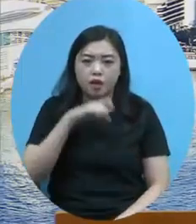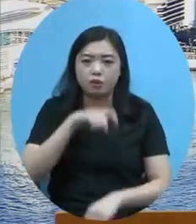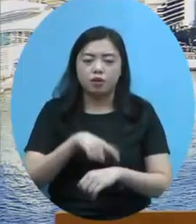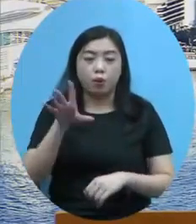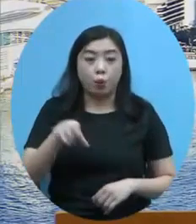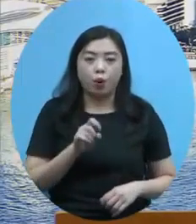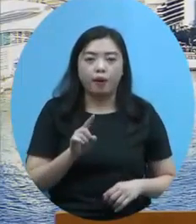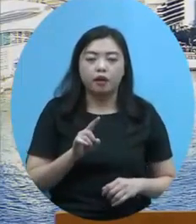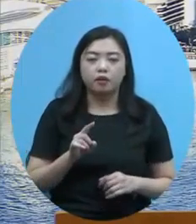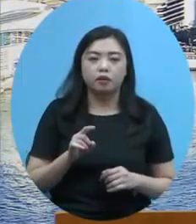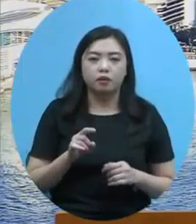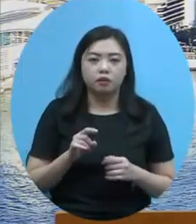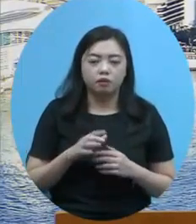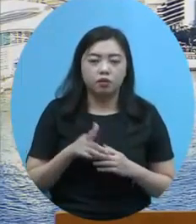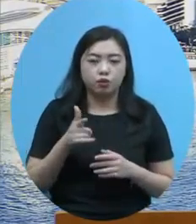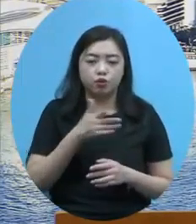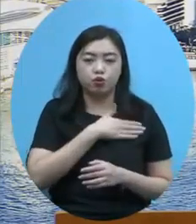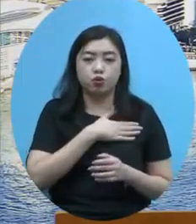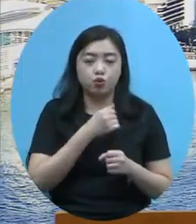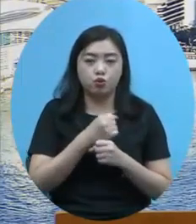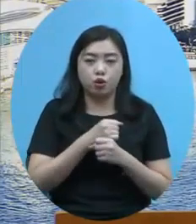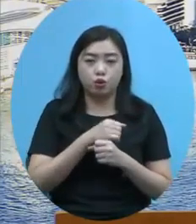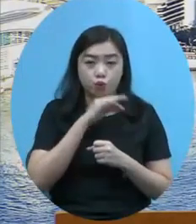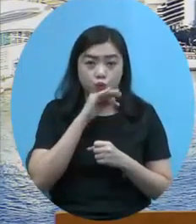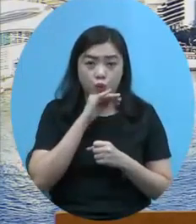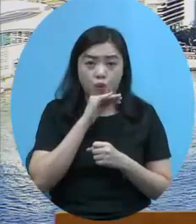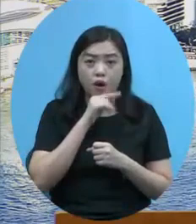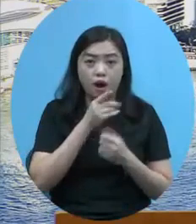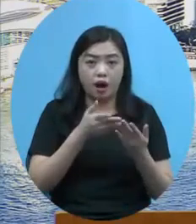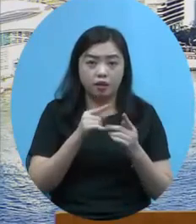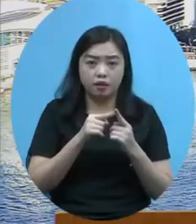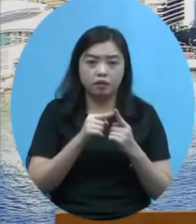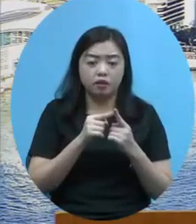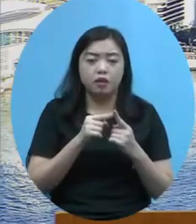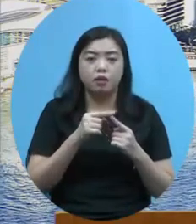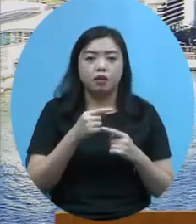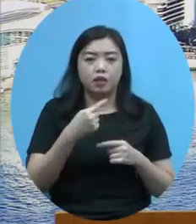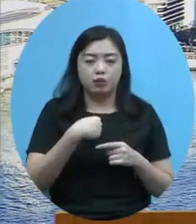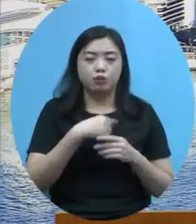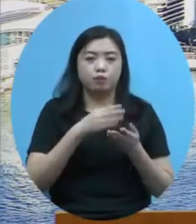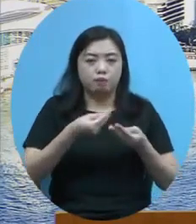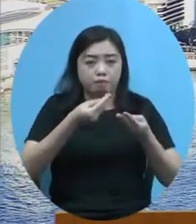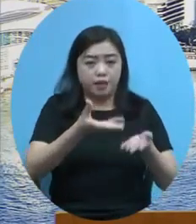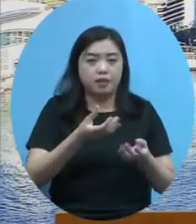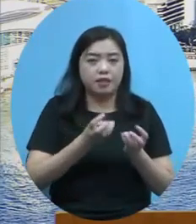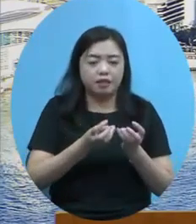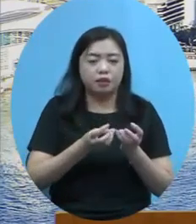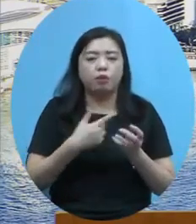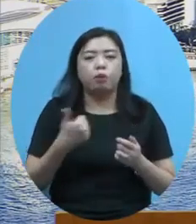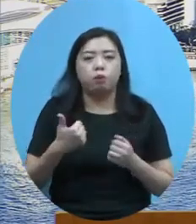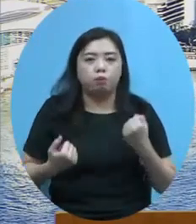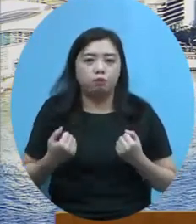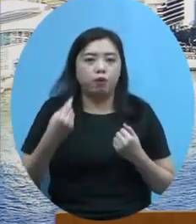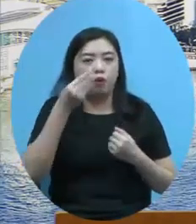都會攞啲，即係佢其實佢主要嘅工作咧就係咧，如果有客人係即係要求送遞啲嘢咧，佢就會去即係上去